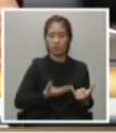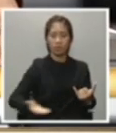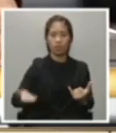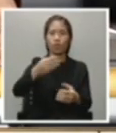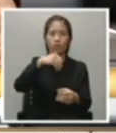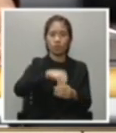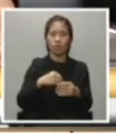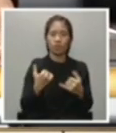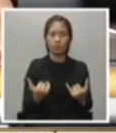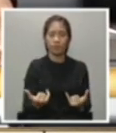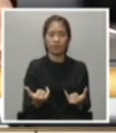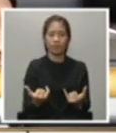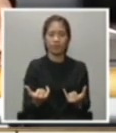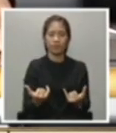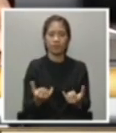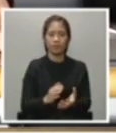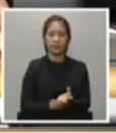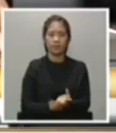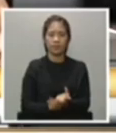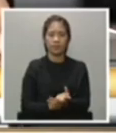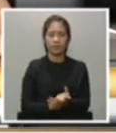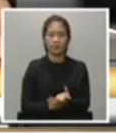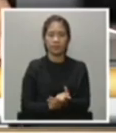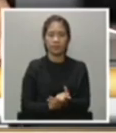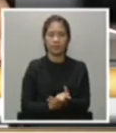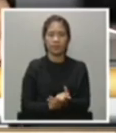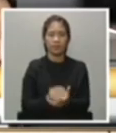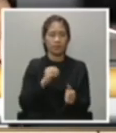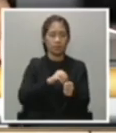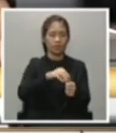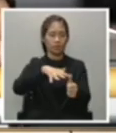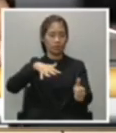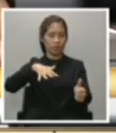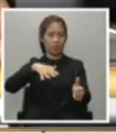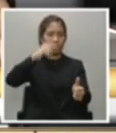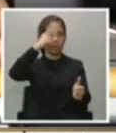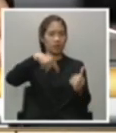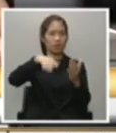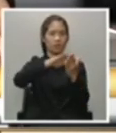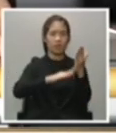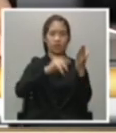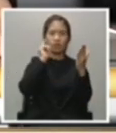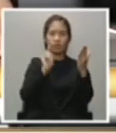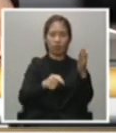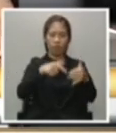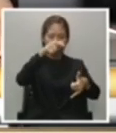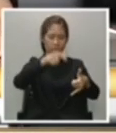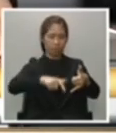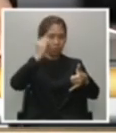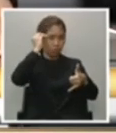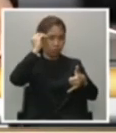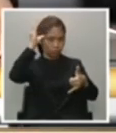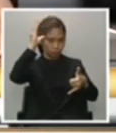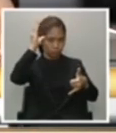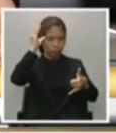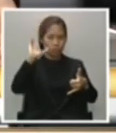นี้ผู้นำของประเทศจะต้องเป็นผู้รู้เท่าทันสถาน